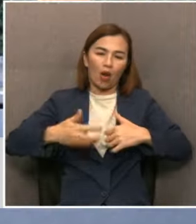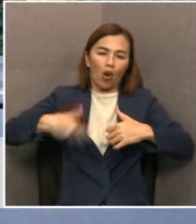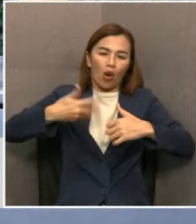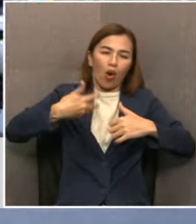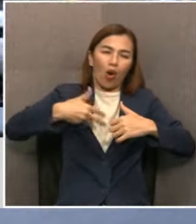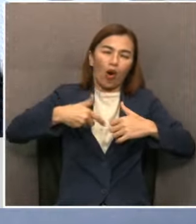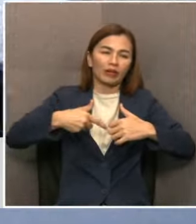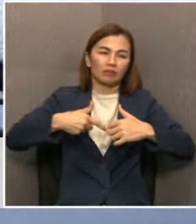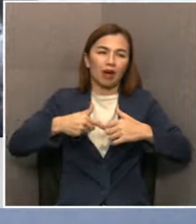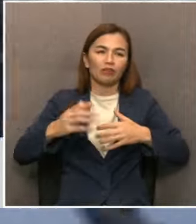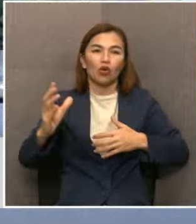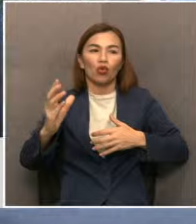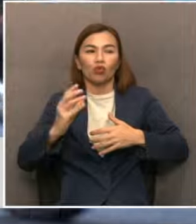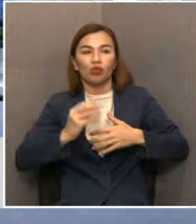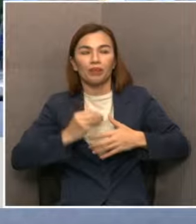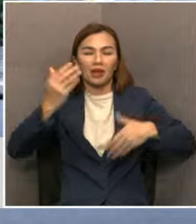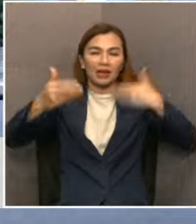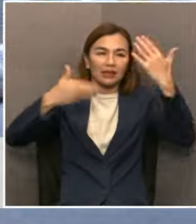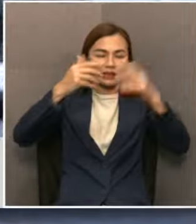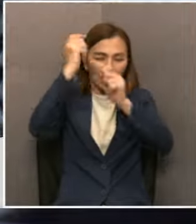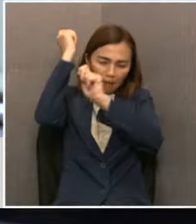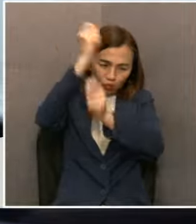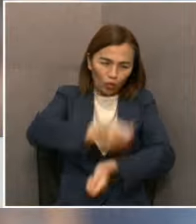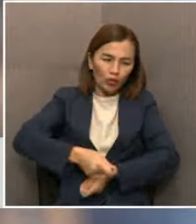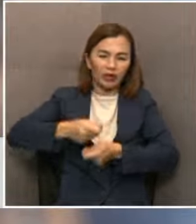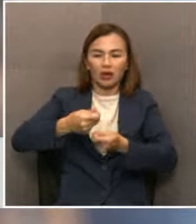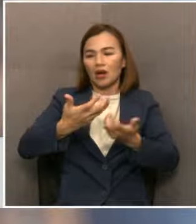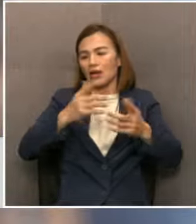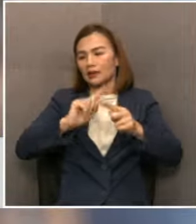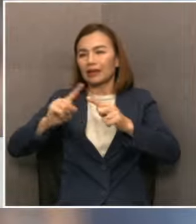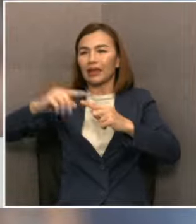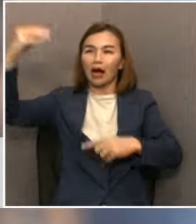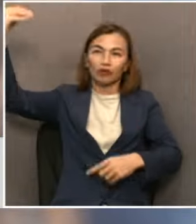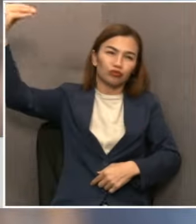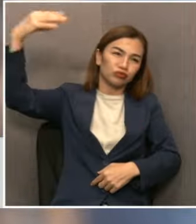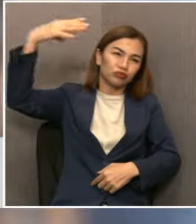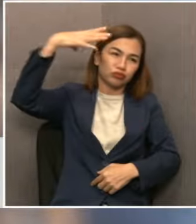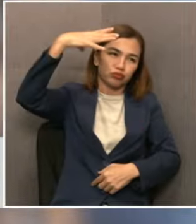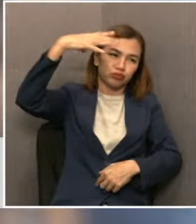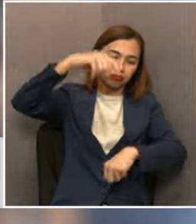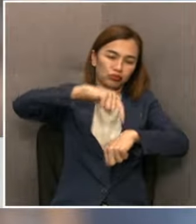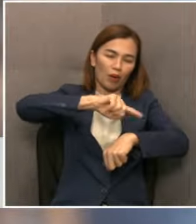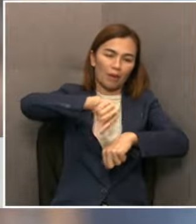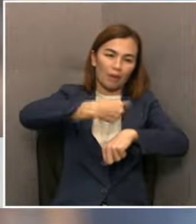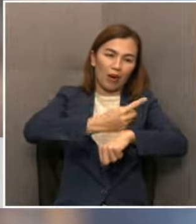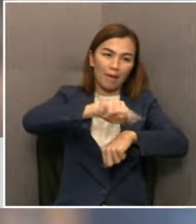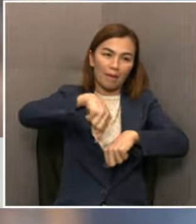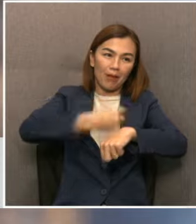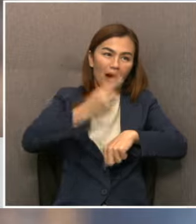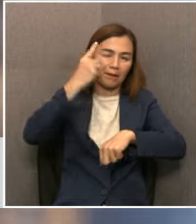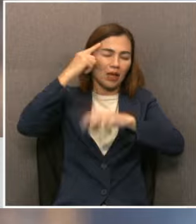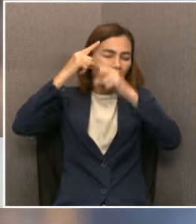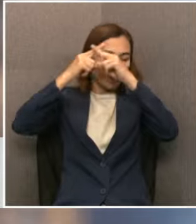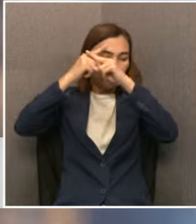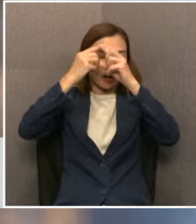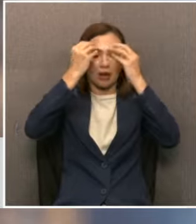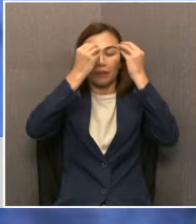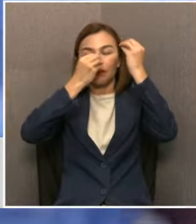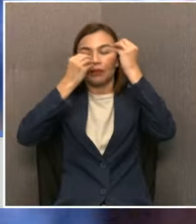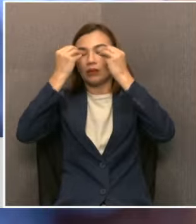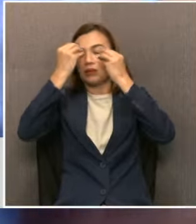ปกติจากการทำกิจกรรมท่ามกลางอากาศร้อนจัดเป็นเวลานานผู้ป่วยจะมีอาการปวดศีรษะหน้ามืด